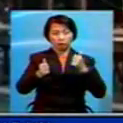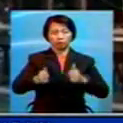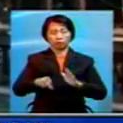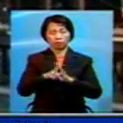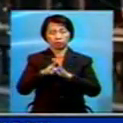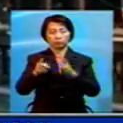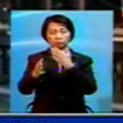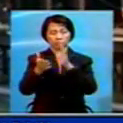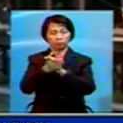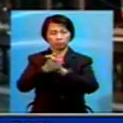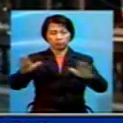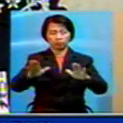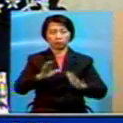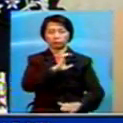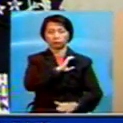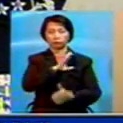Al